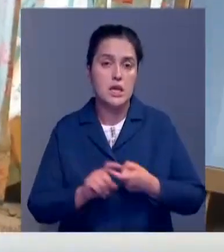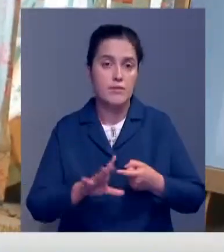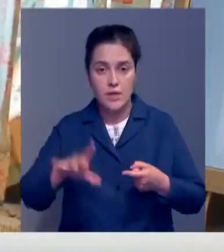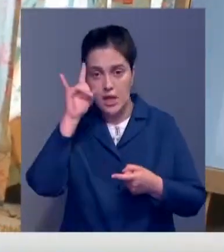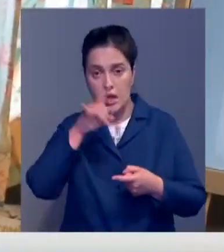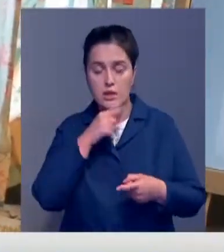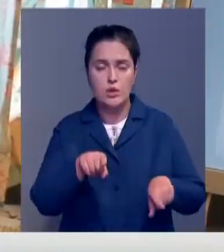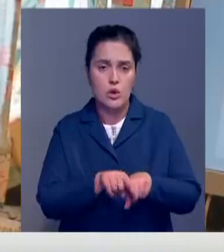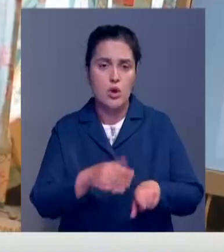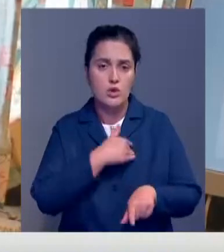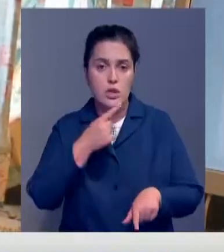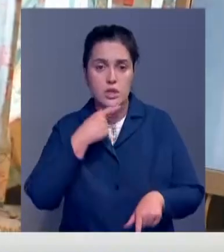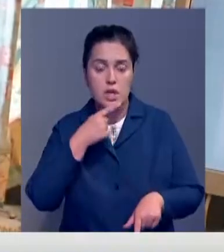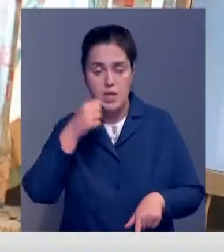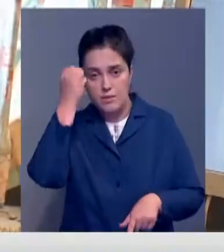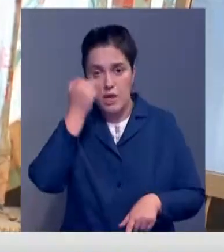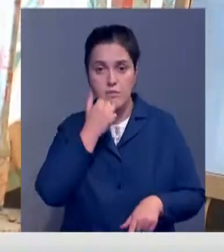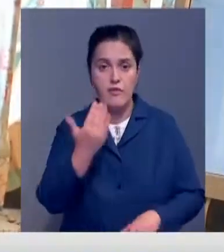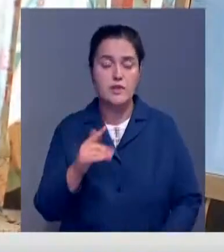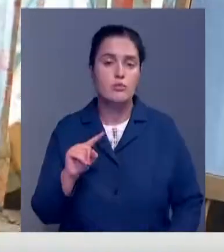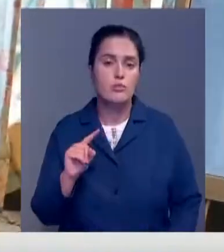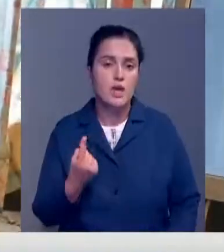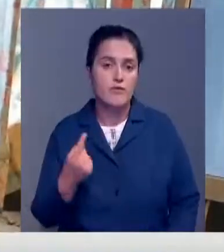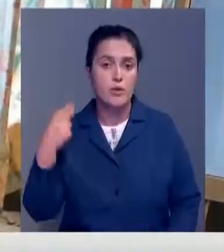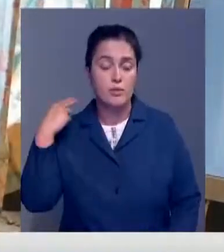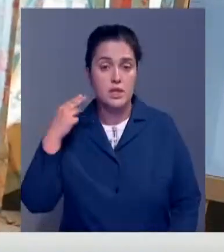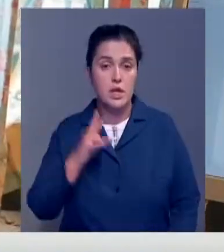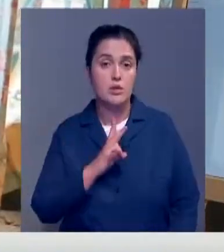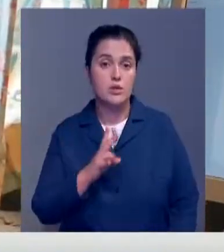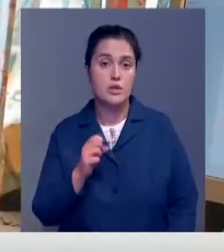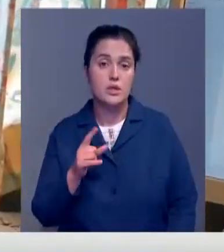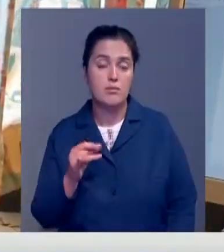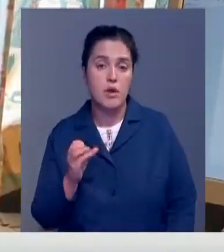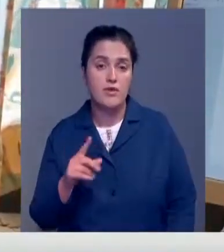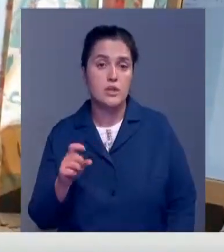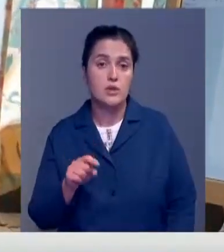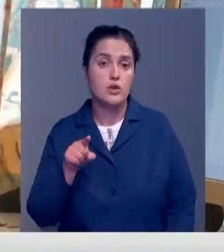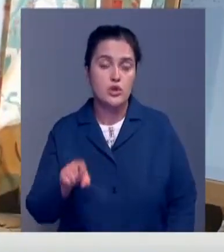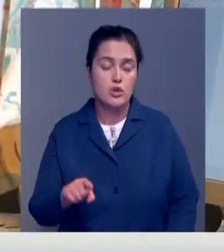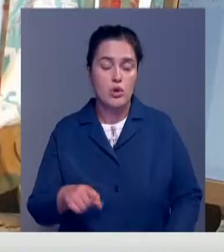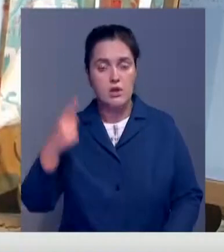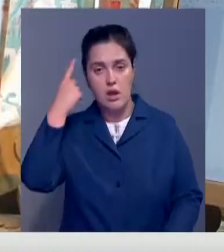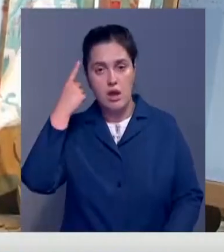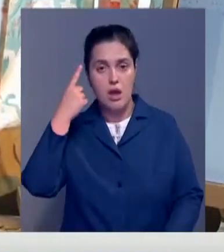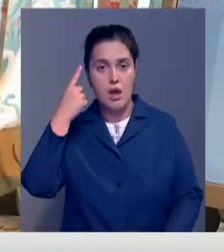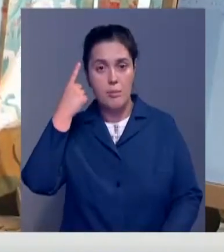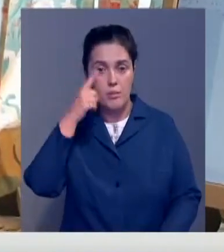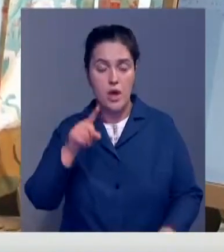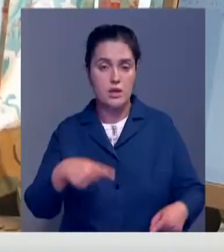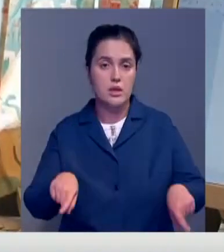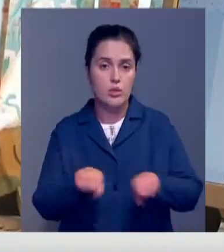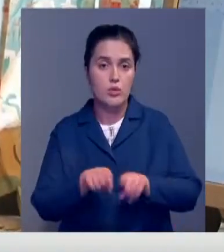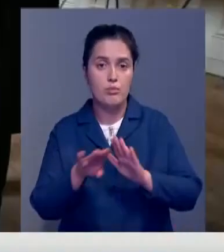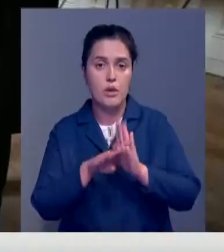хочу сказать спасибо вашему первому президенту Нурсултану Назарбаеву за то, что он инициировал такую замечательную программу, как